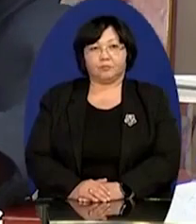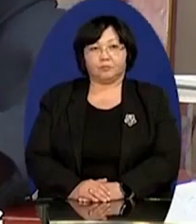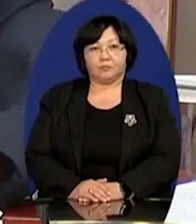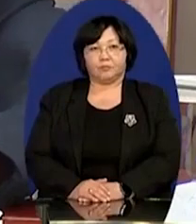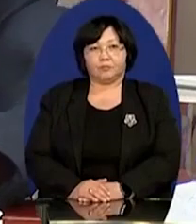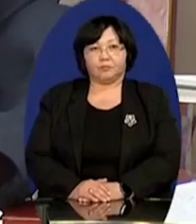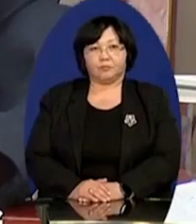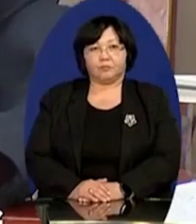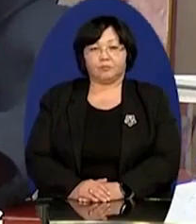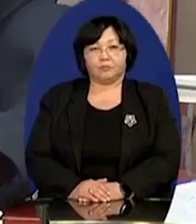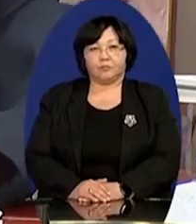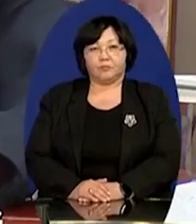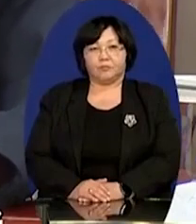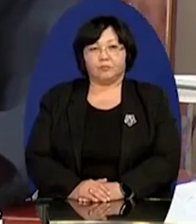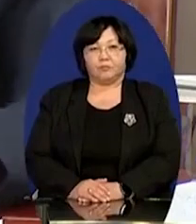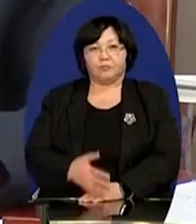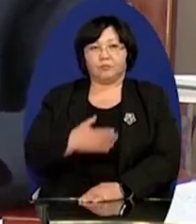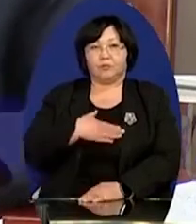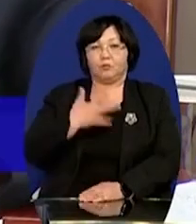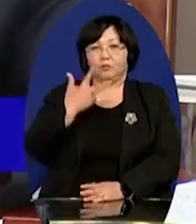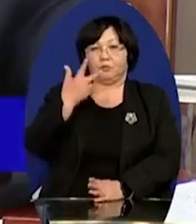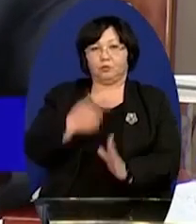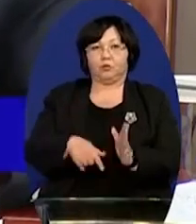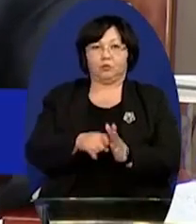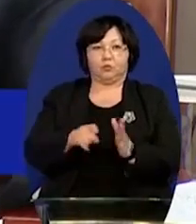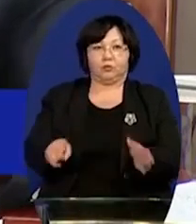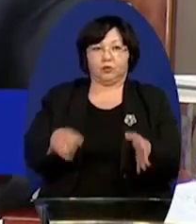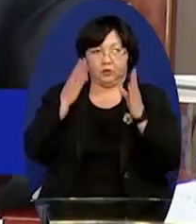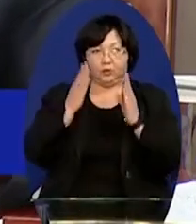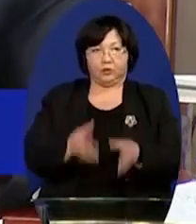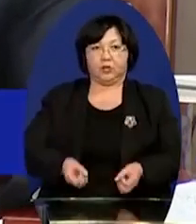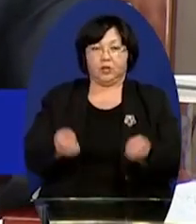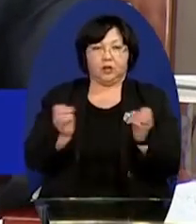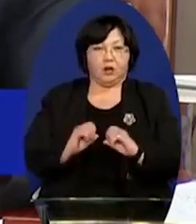байна. За манайх 3 сарын дотор шийд гаргаагүй.